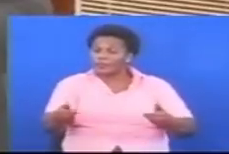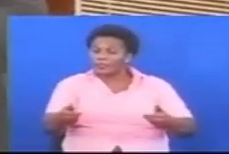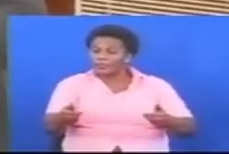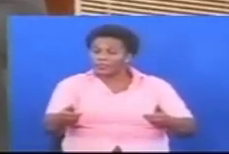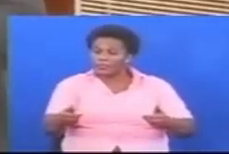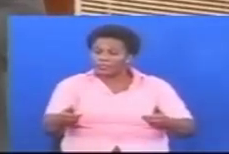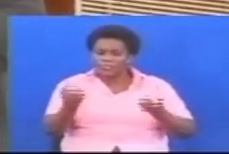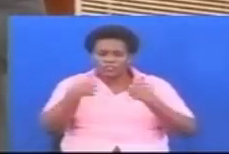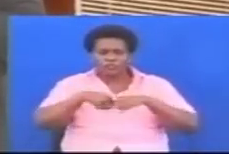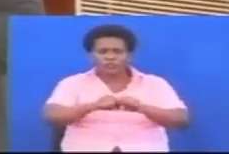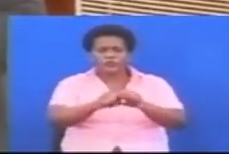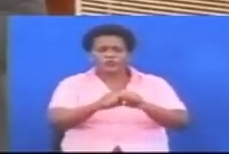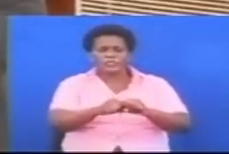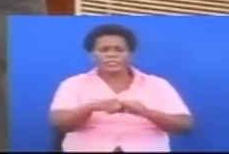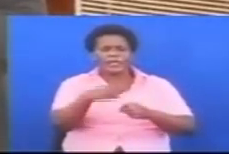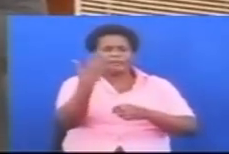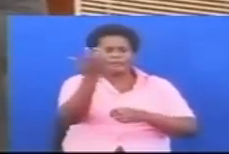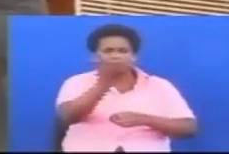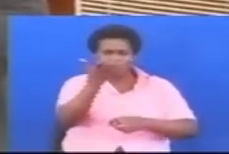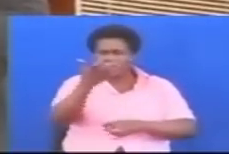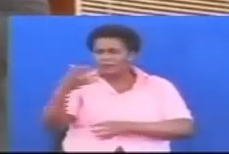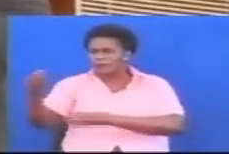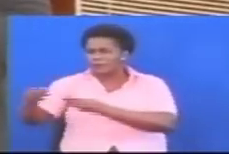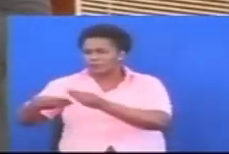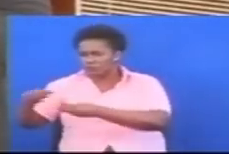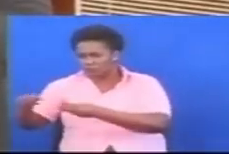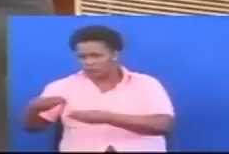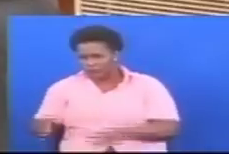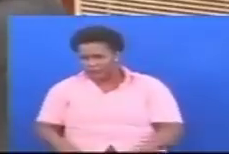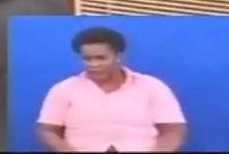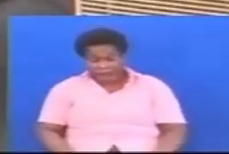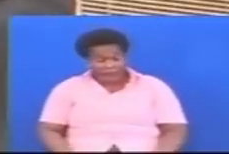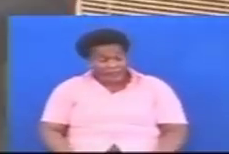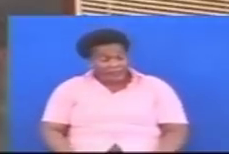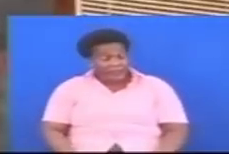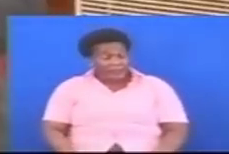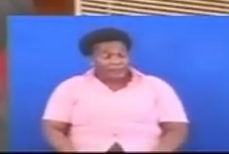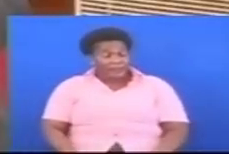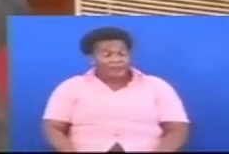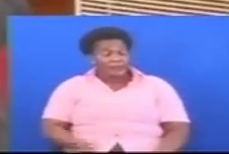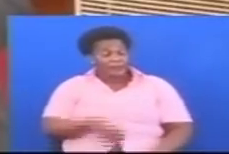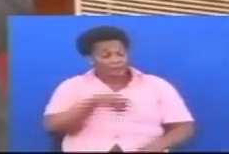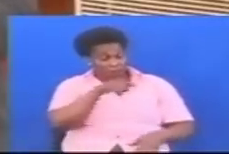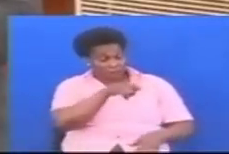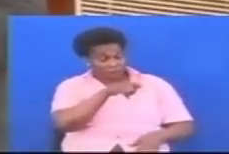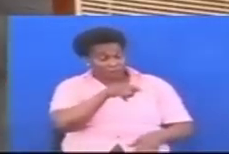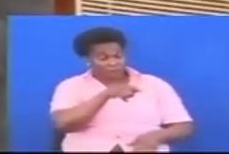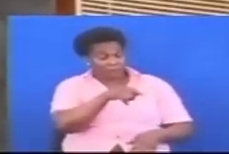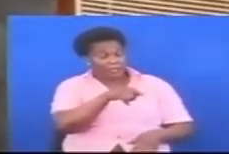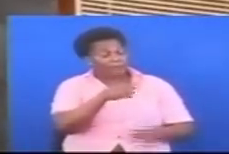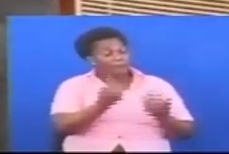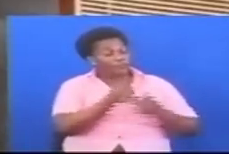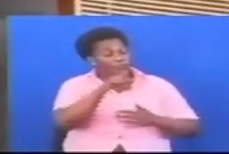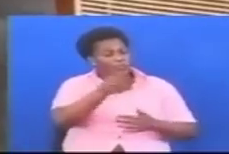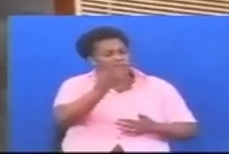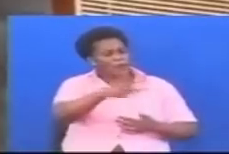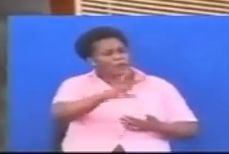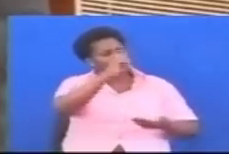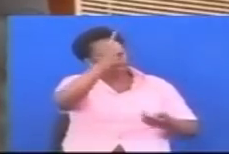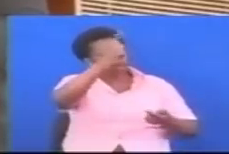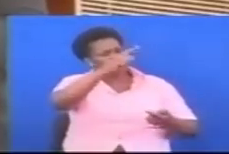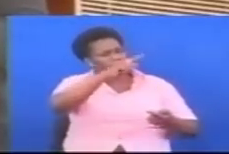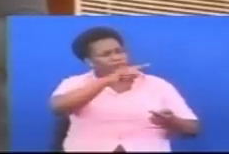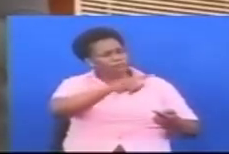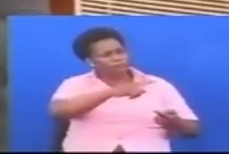kwenye vyanzo vya maji, na hifadhi hizi zinaweza kupatikana kwa maji kwa kiwango cha chini. Mheshimiwa